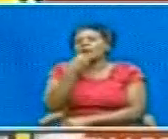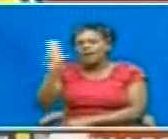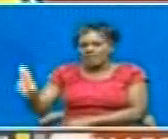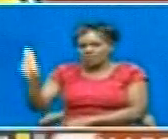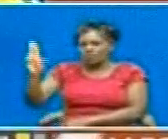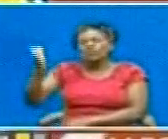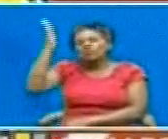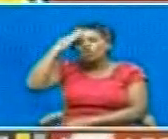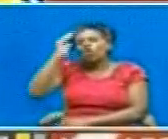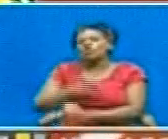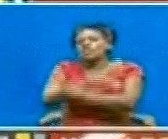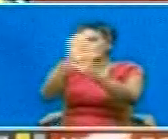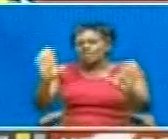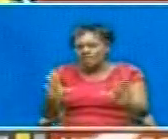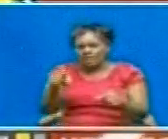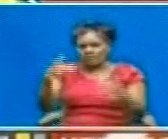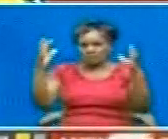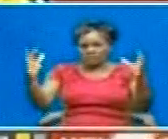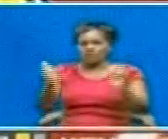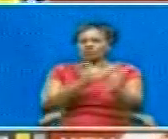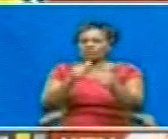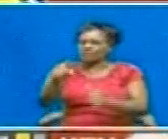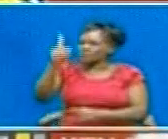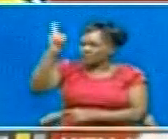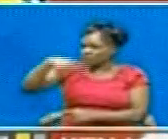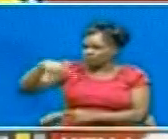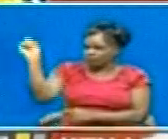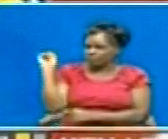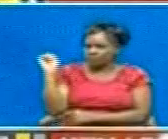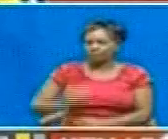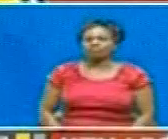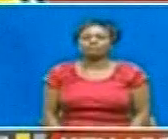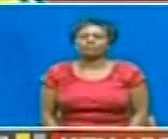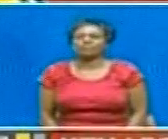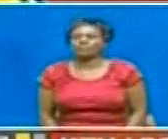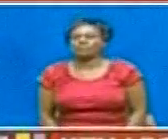United inajulikana kwamba kwenye zile mechi kubwa kubwa huwa wanacheza vizuri sana. Asante sana Harold Ndege kwa muda wako.